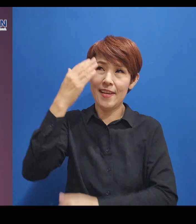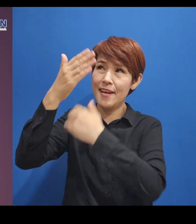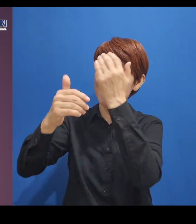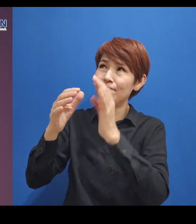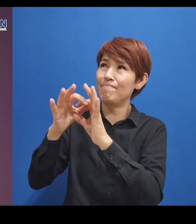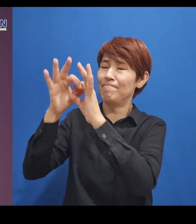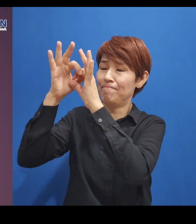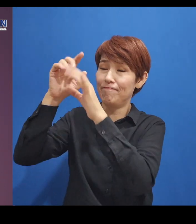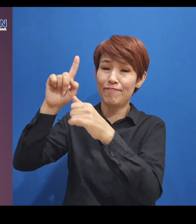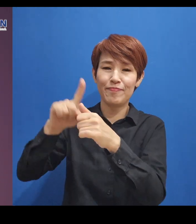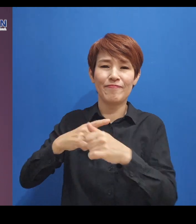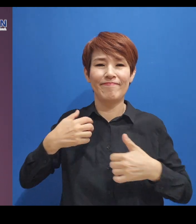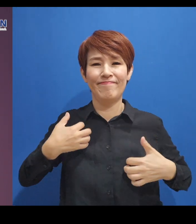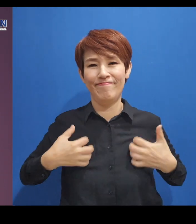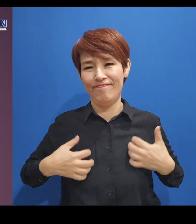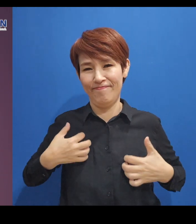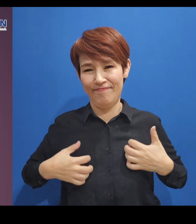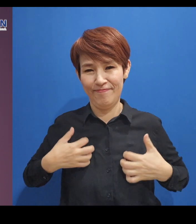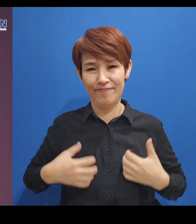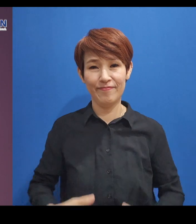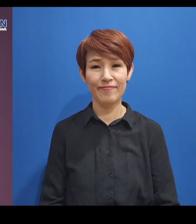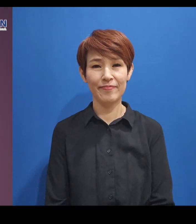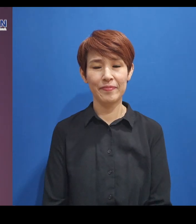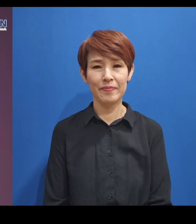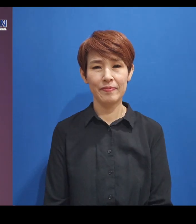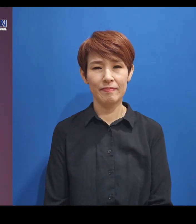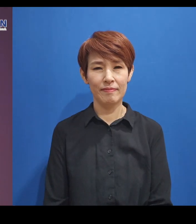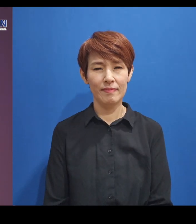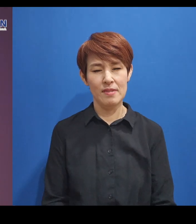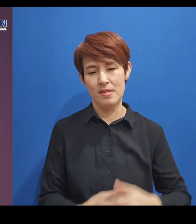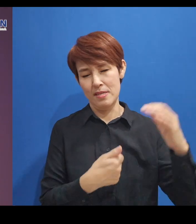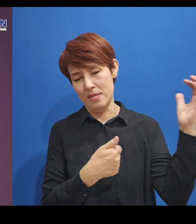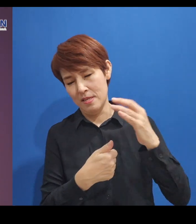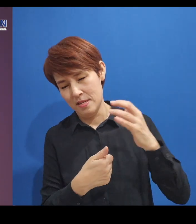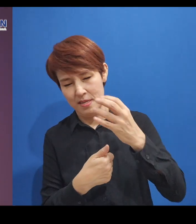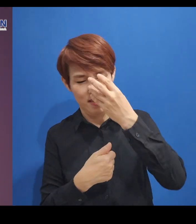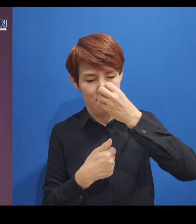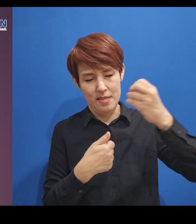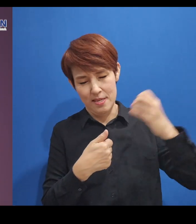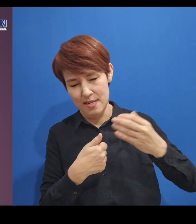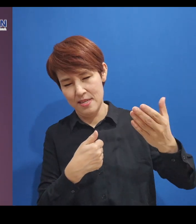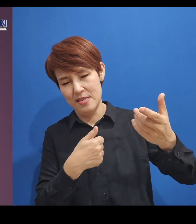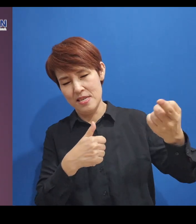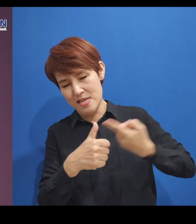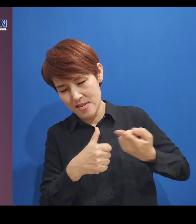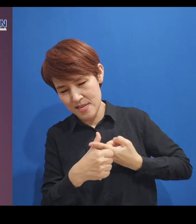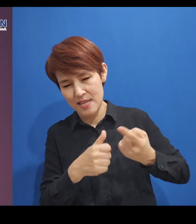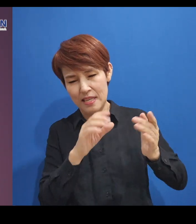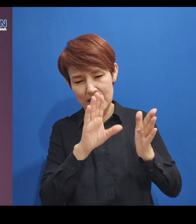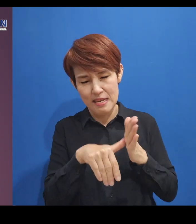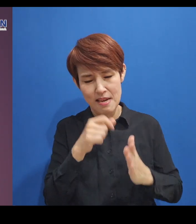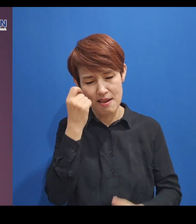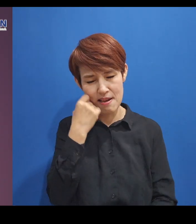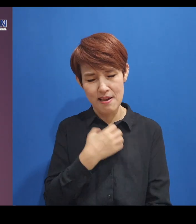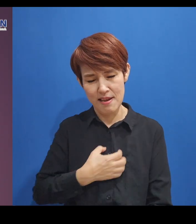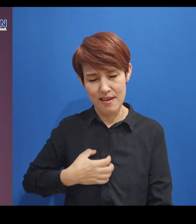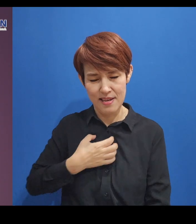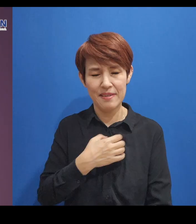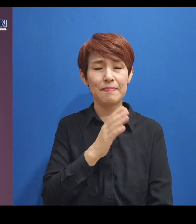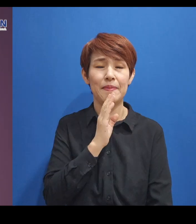늘 마음에 기쁨이 있죠. 물론 능력받는 그 순간 왜 고통이 없겠습니까? 왜 슬프지 않겠습니까?